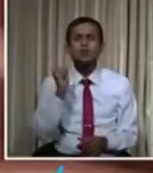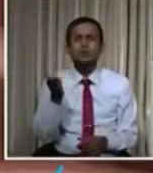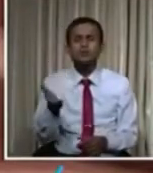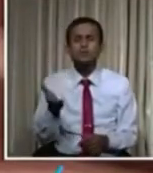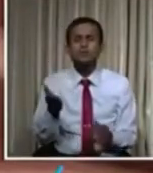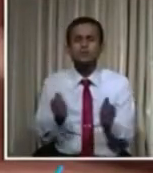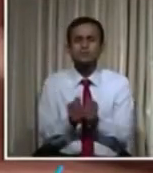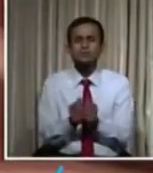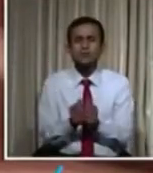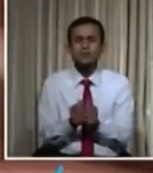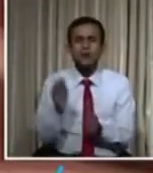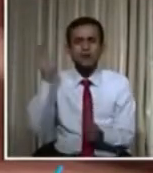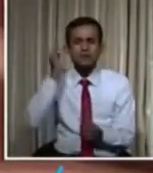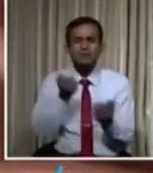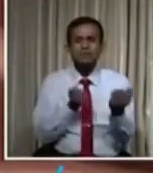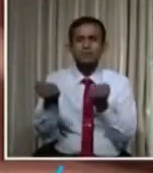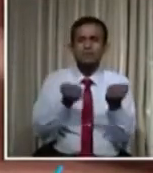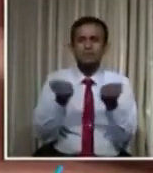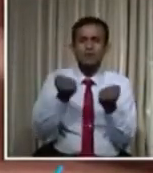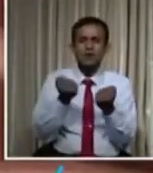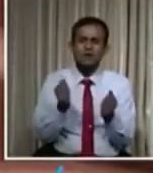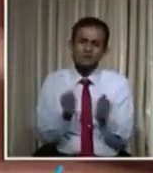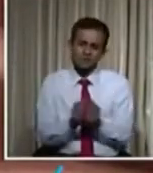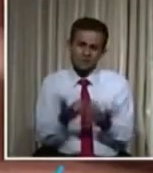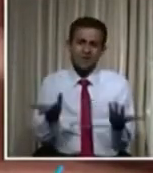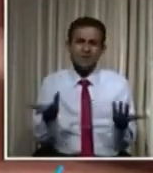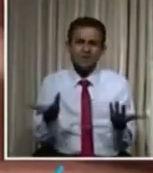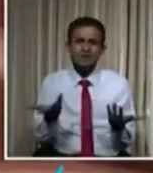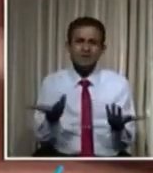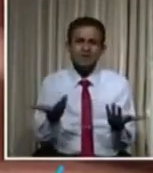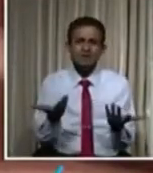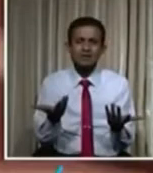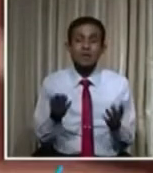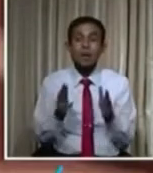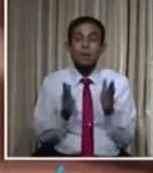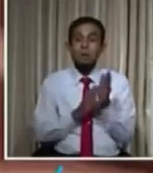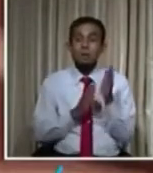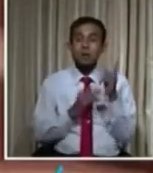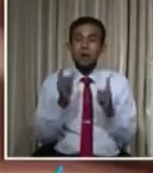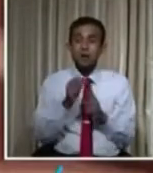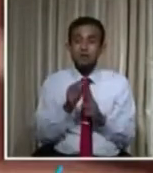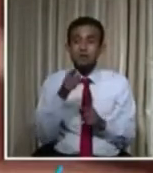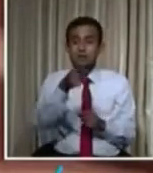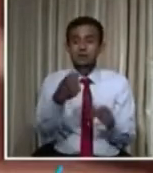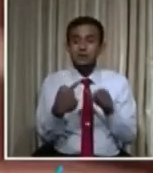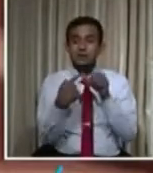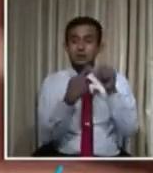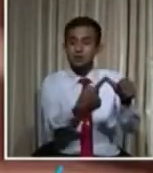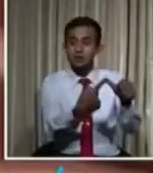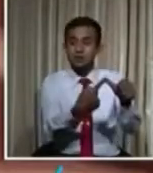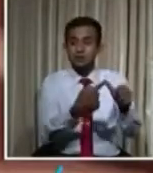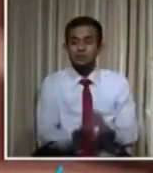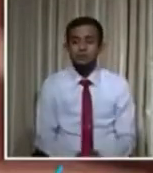මේ මොනවද මේ වාහන පාවිච්චි කළායි කියලායි මේව මේ වැඩක් නැති දේවල් නේ කියලා. එතකොට මහින්දානන්ද මිතුමා එතුමාට දීලා තිබුණු උත්තරේ තමයි